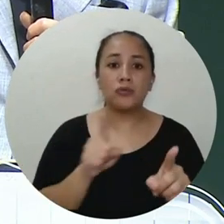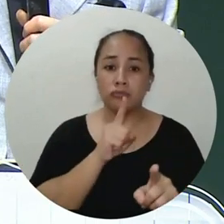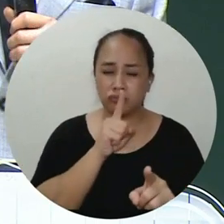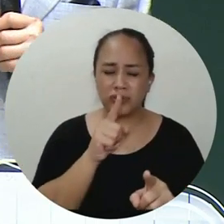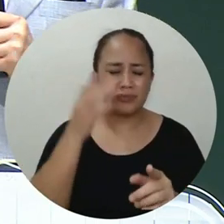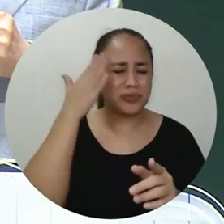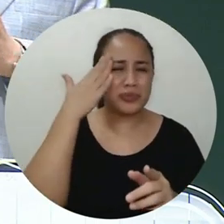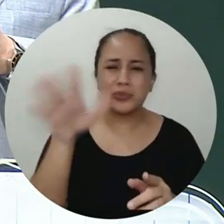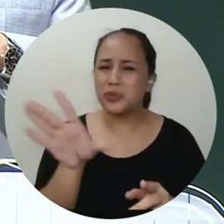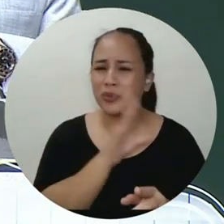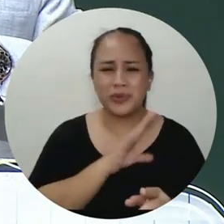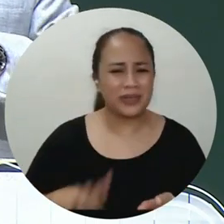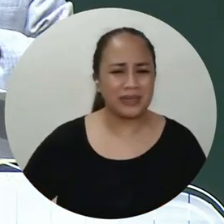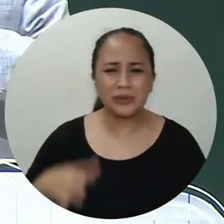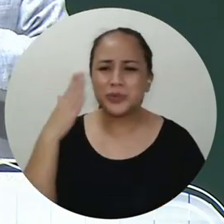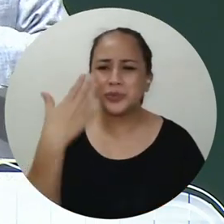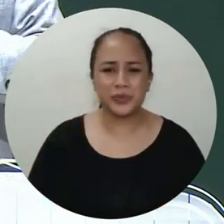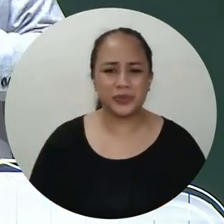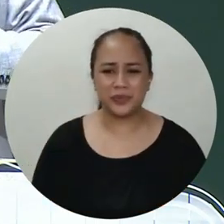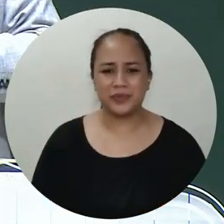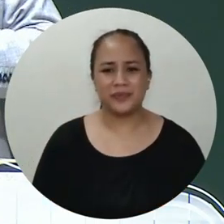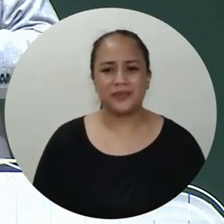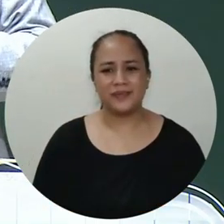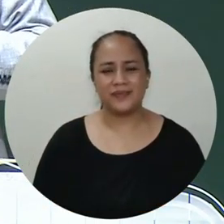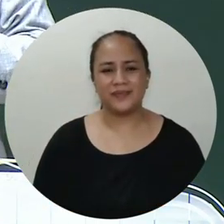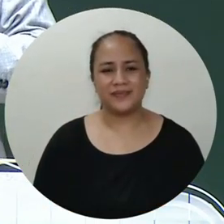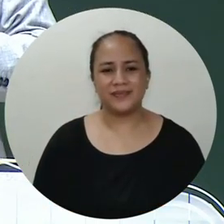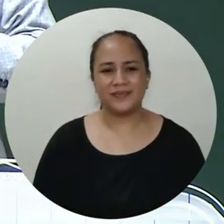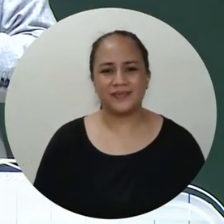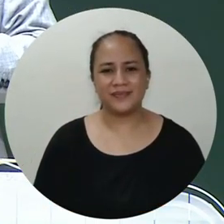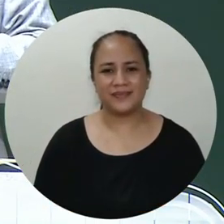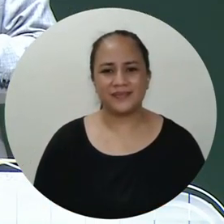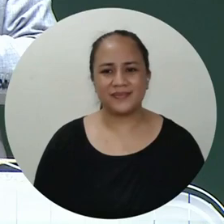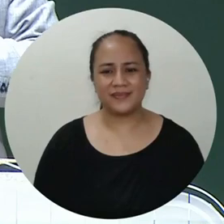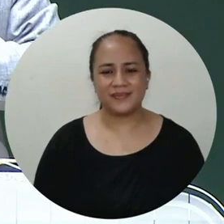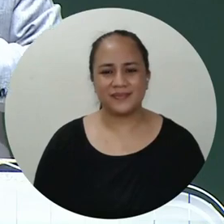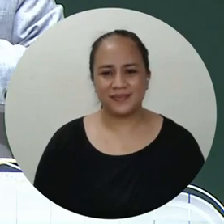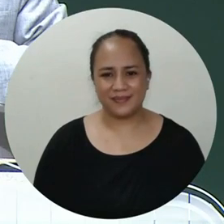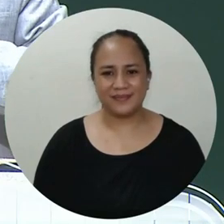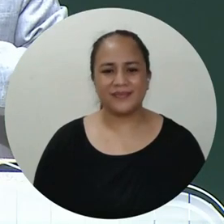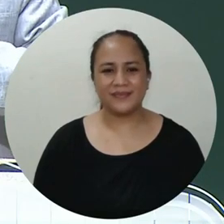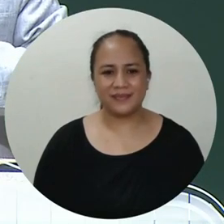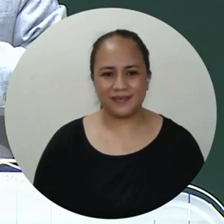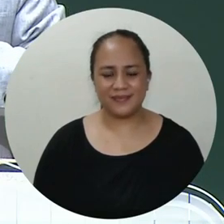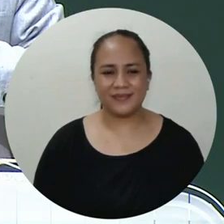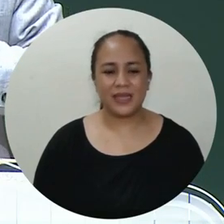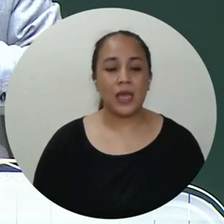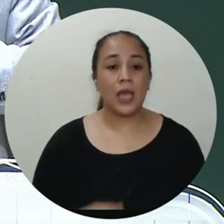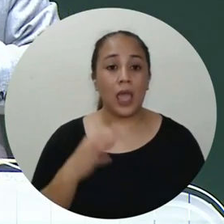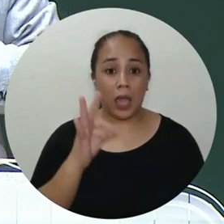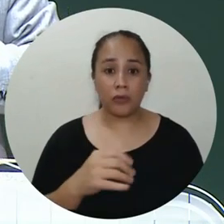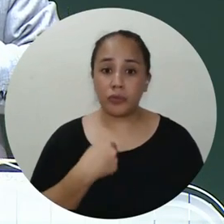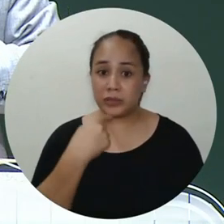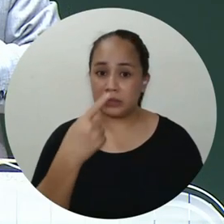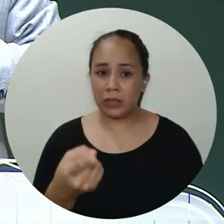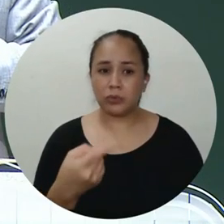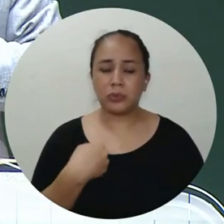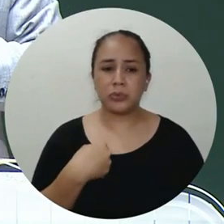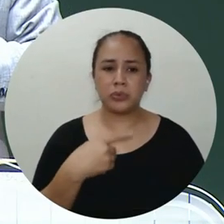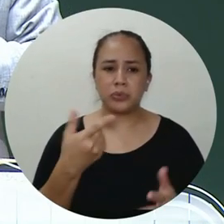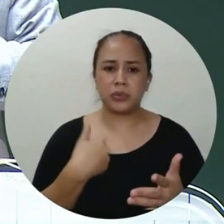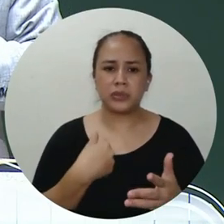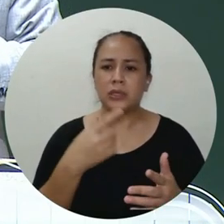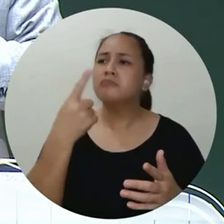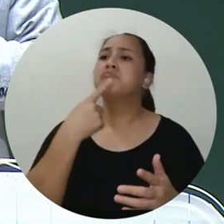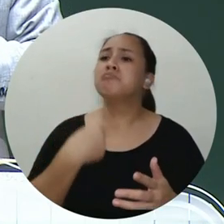Christ. 예수님이 그리스도란 사실을 정확하게 말하려 그러면 성경 구절 일곱 구절을 써야 돼요. And if I tell you to accurately tell me who Jesus